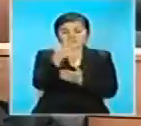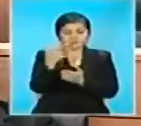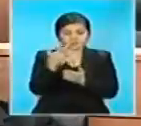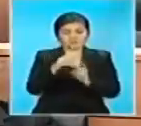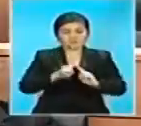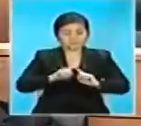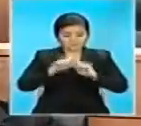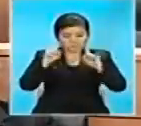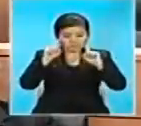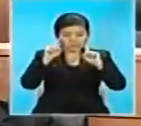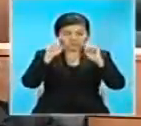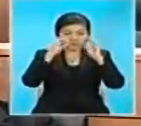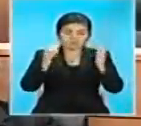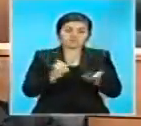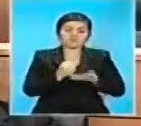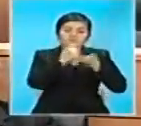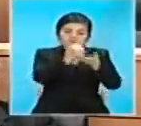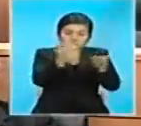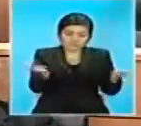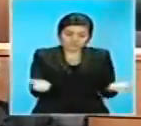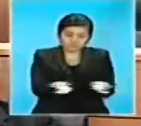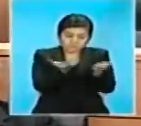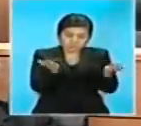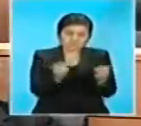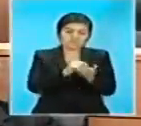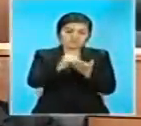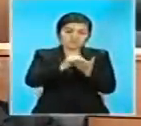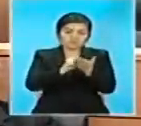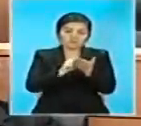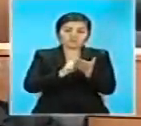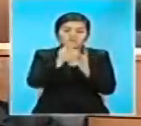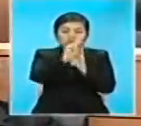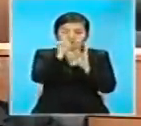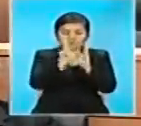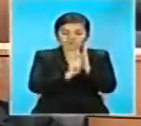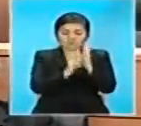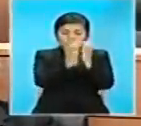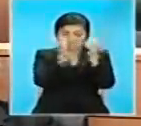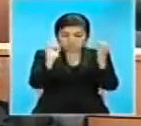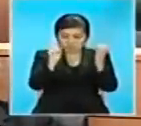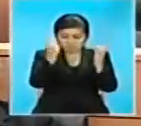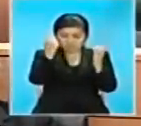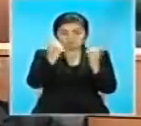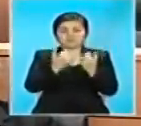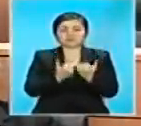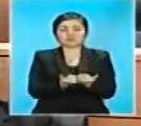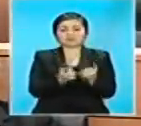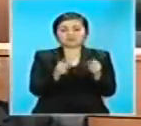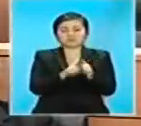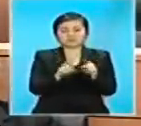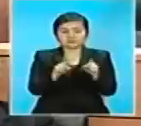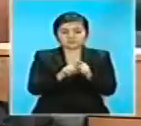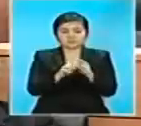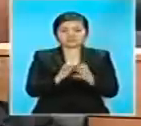แต่ก็เป็นกำลังใจให้กับการร่างแก้ไขรัฐธรรมนูญนั่นคือสิ่ง